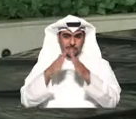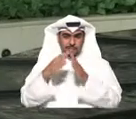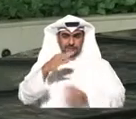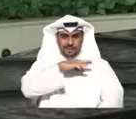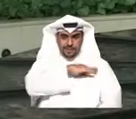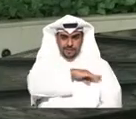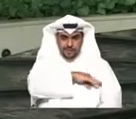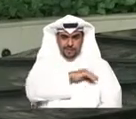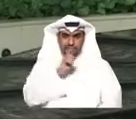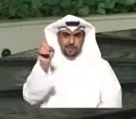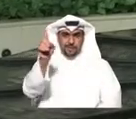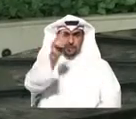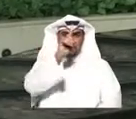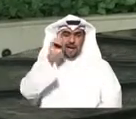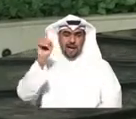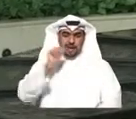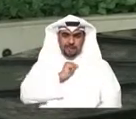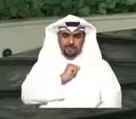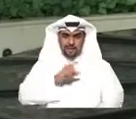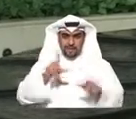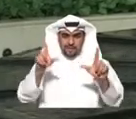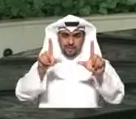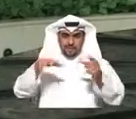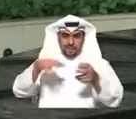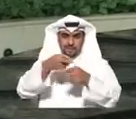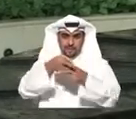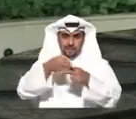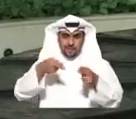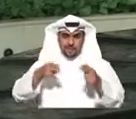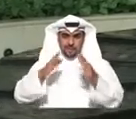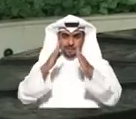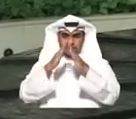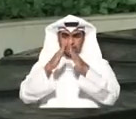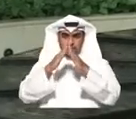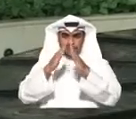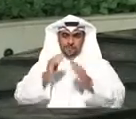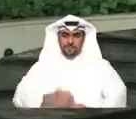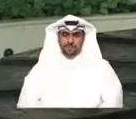والعالمية. أمل مسعد، تلفزيون دولة الكويت، القاهرة.